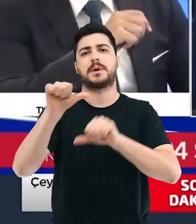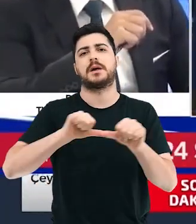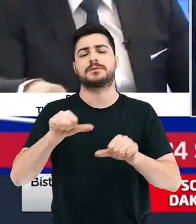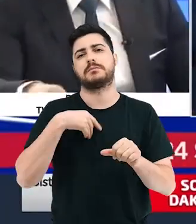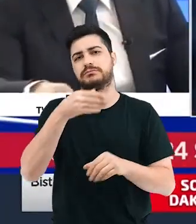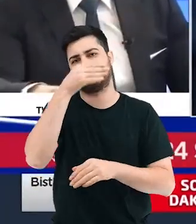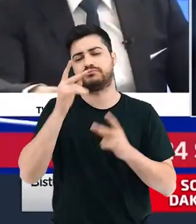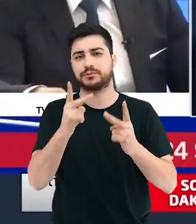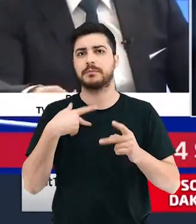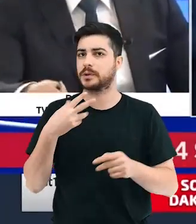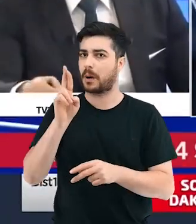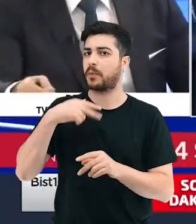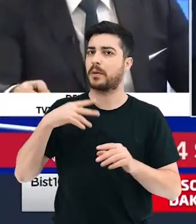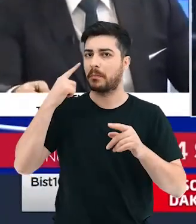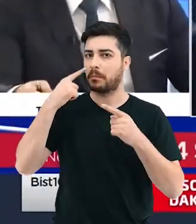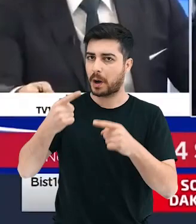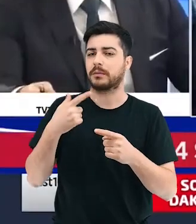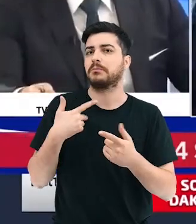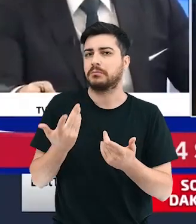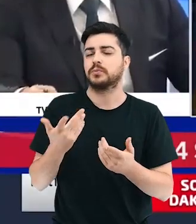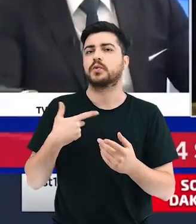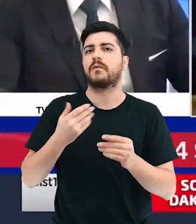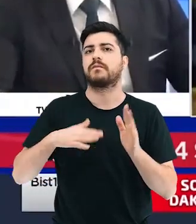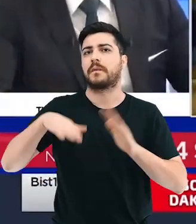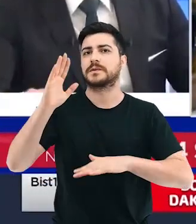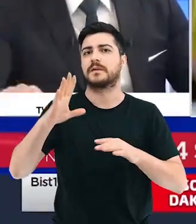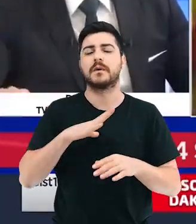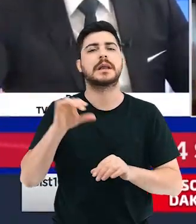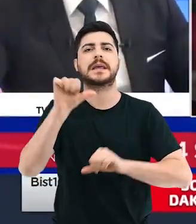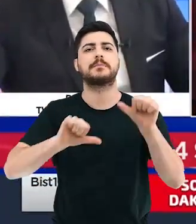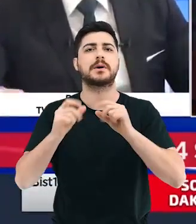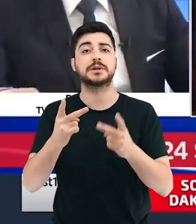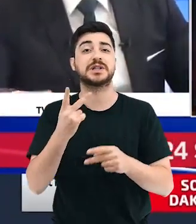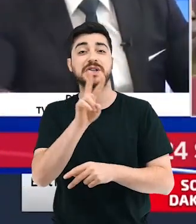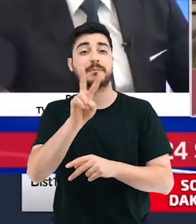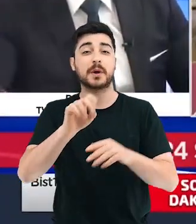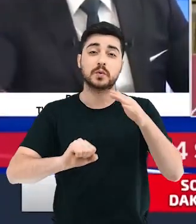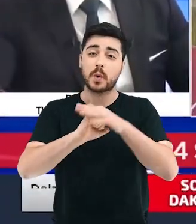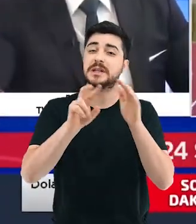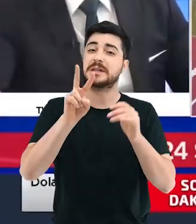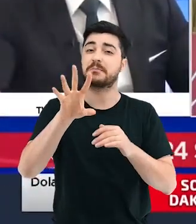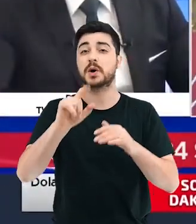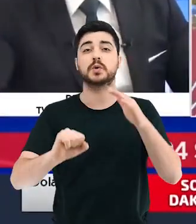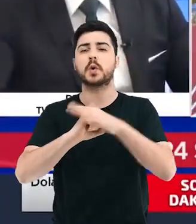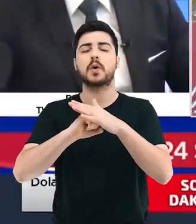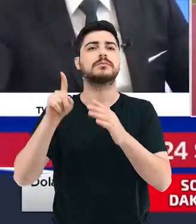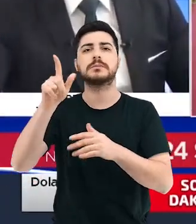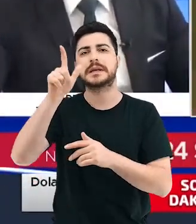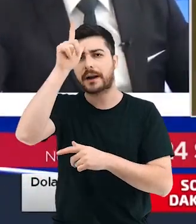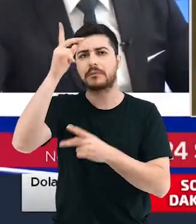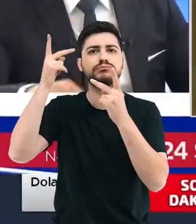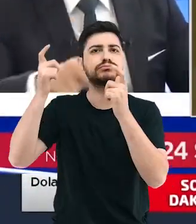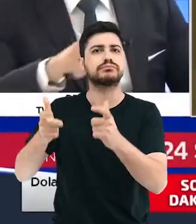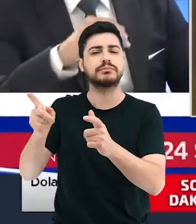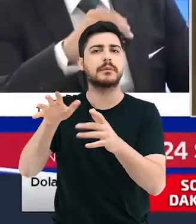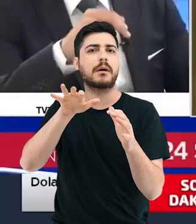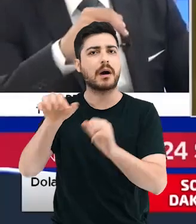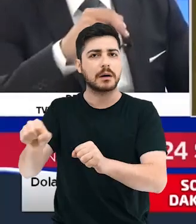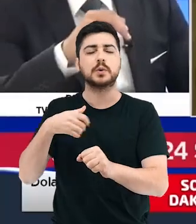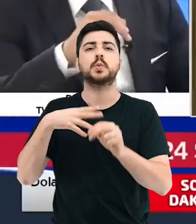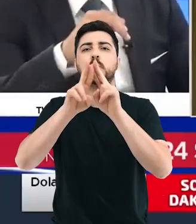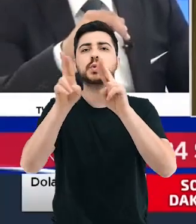bir kimyasal. Bir ben de baktım raporlarda bir büyük bir artış da var son kimyasal. Yıllarda. 20 tonla 25 tonun İran'da